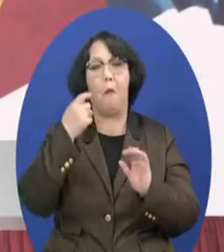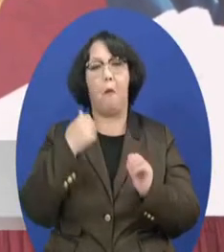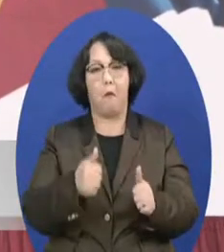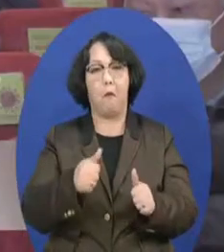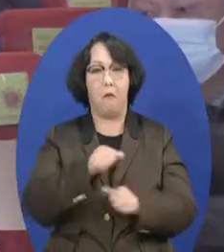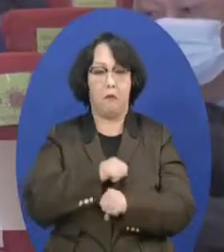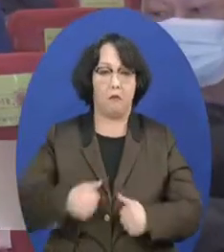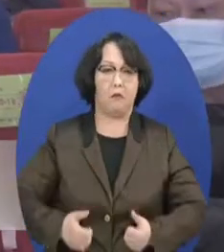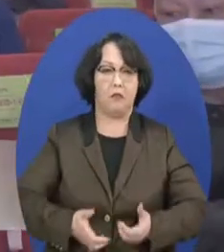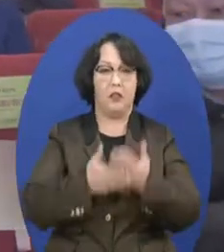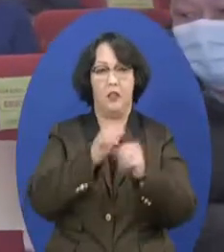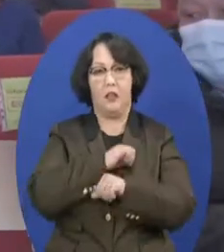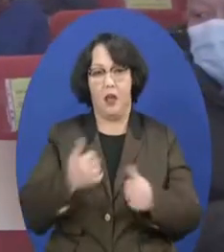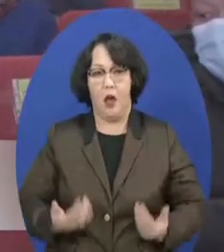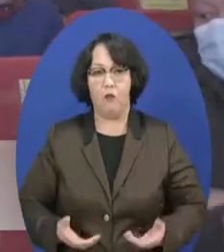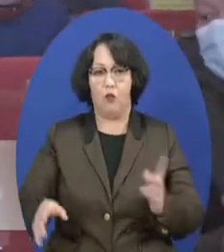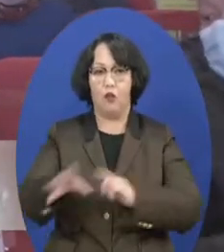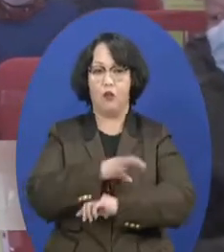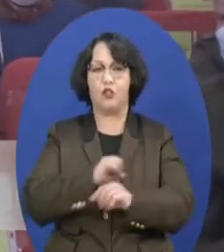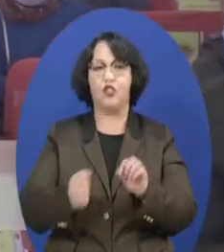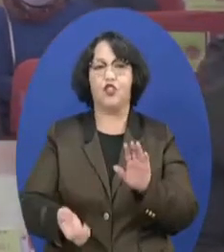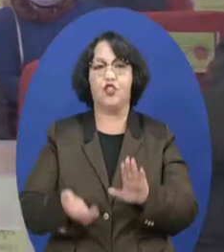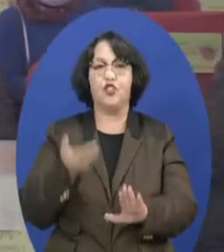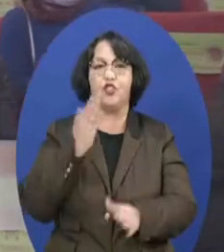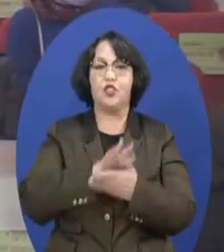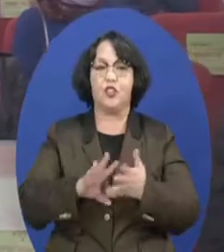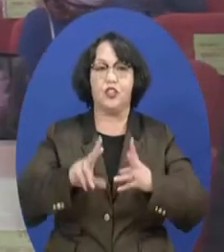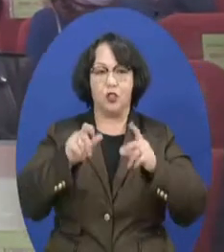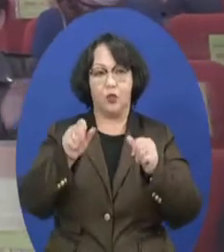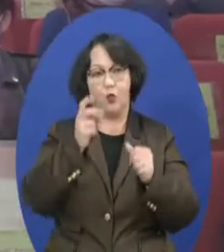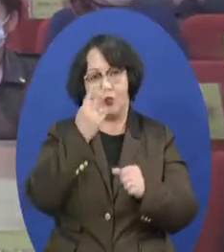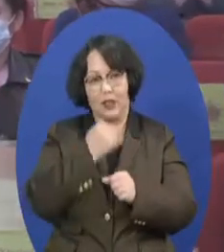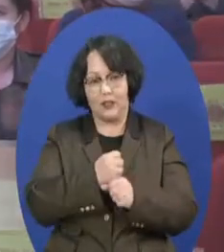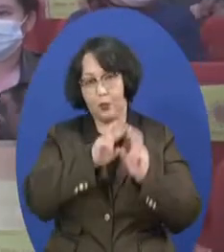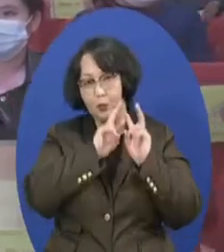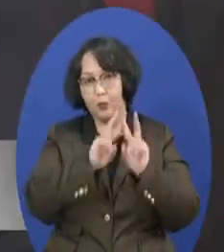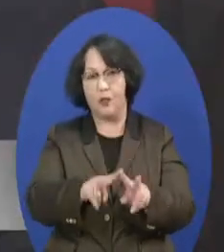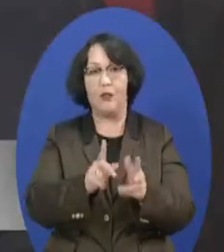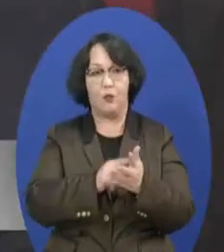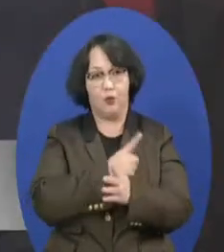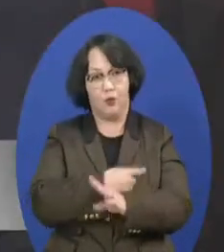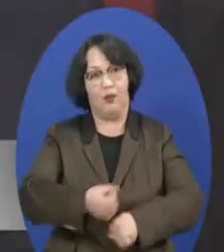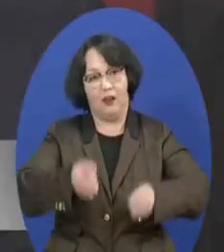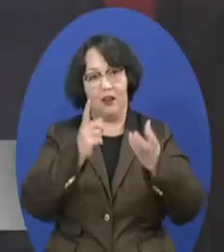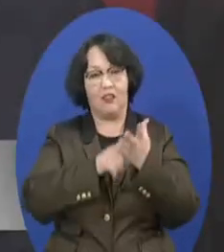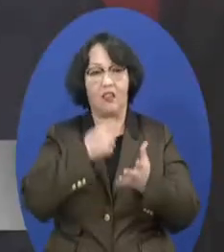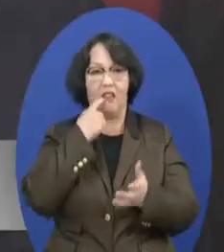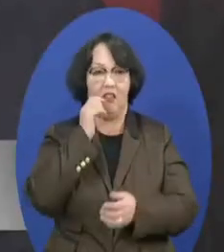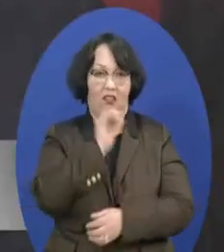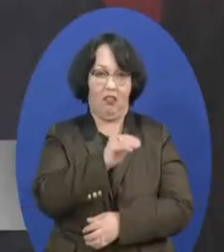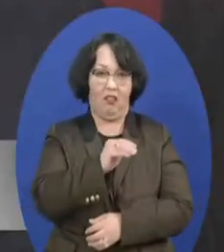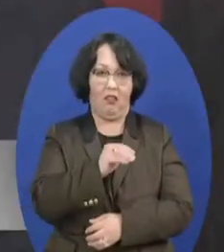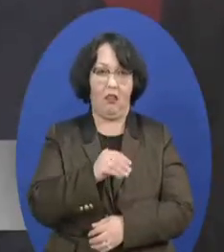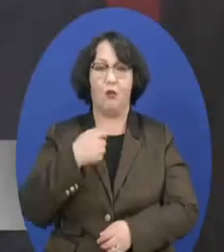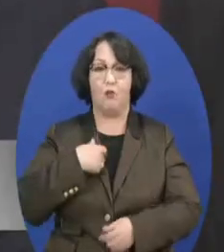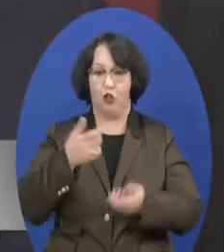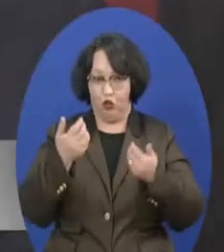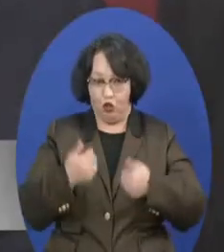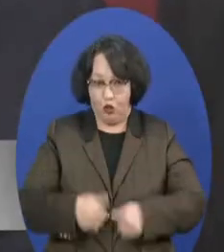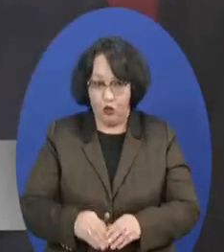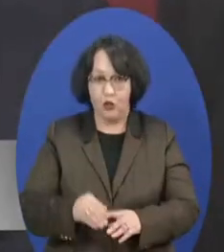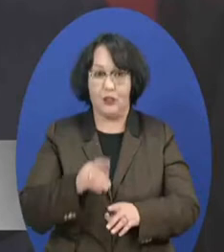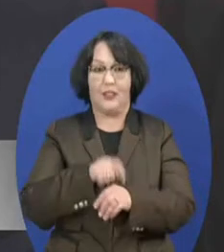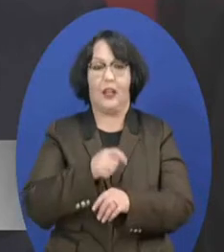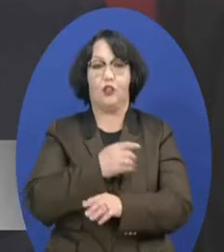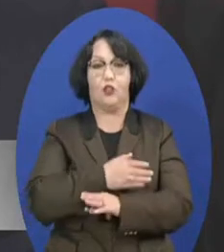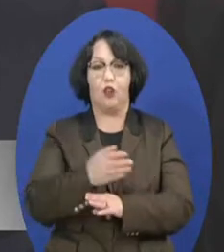хотын орчныг шинчлэн өөрчлөх ажлаа үргэлжлүүлэн үр дүнд хүргэхийг захилаа. Намайг ухаан орхоос агарын бохирдол гэж ярьлаа шүү дээ.